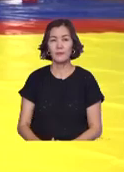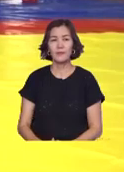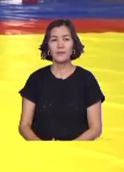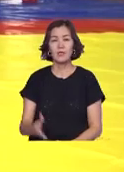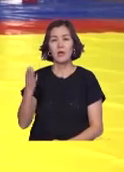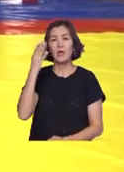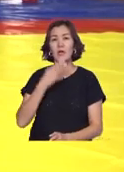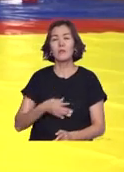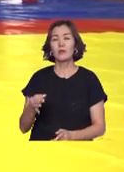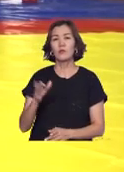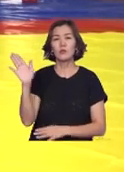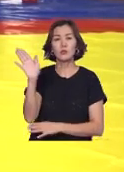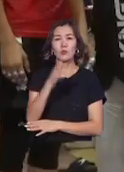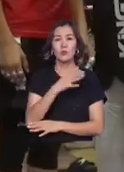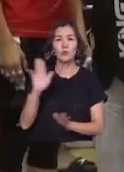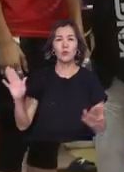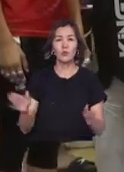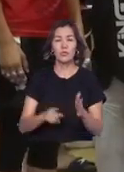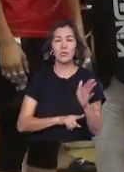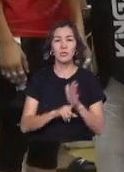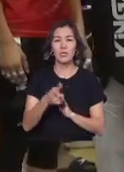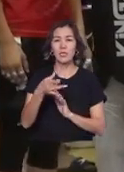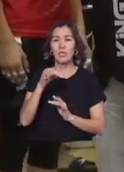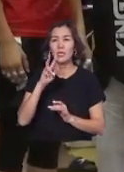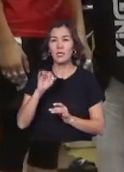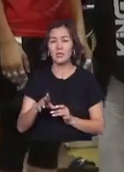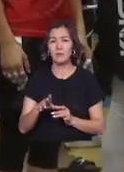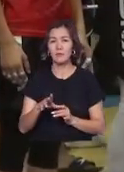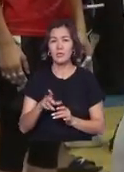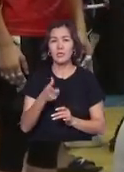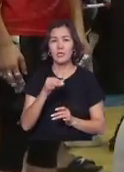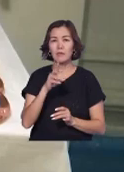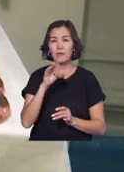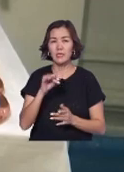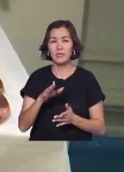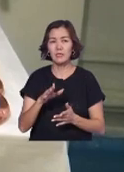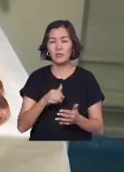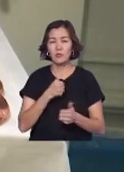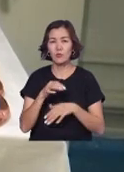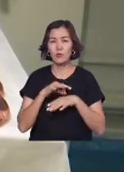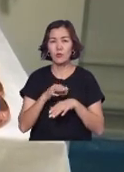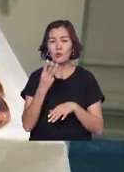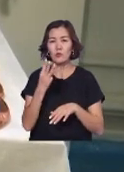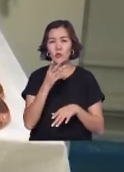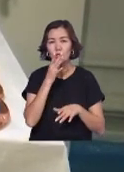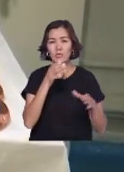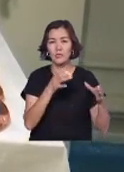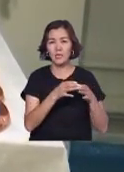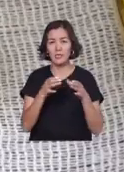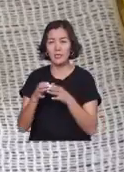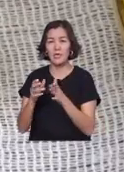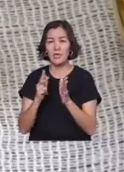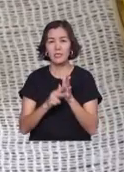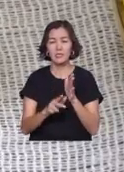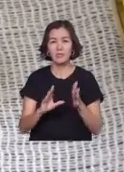Алматы облысында ту көтерген чемпионат грэпплинг және грэпплинг-ги спорт түрлерінен өтті. Жас өрендер 3 жас ерекшелігі бойынша 80